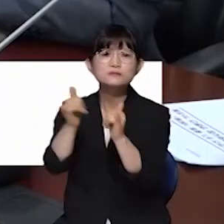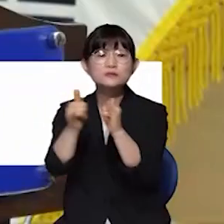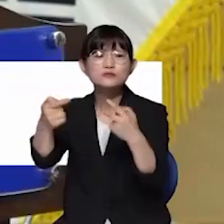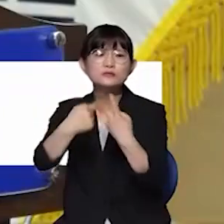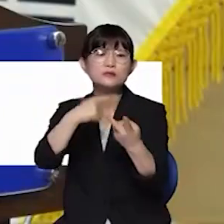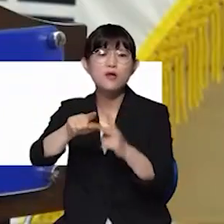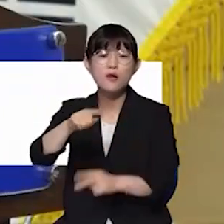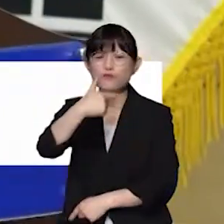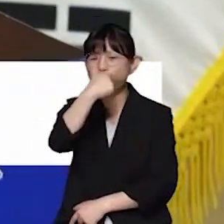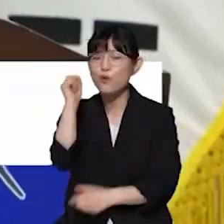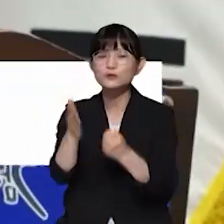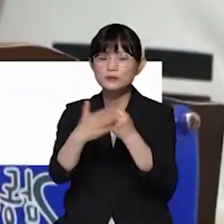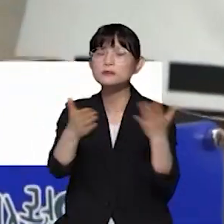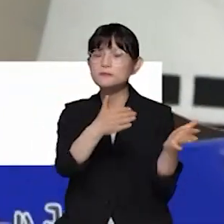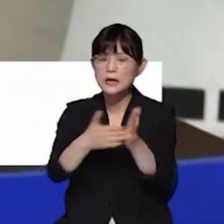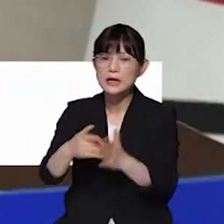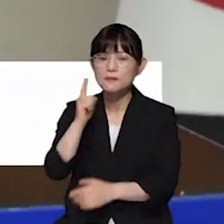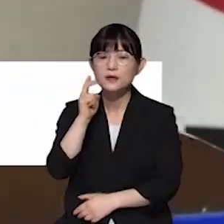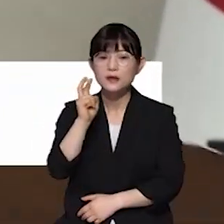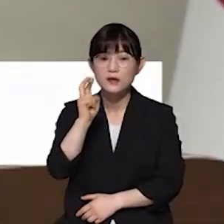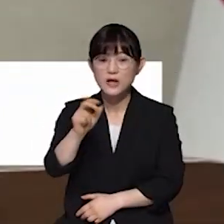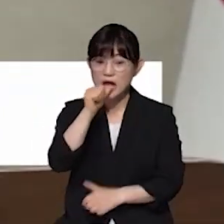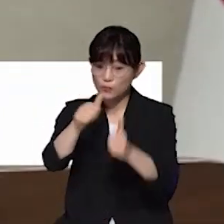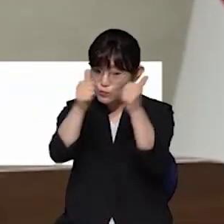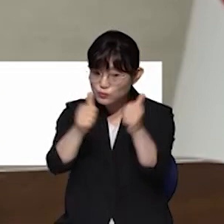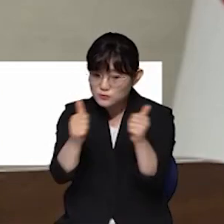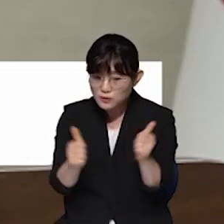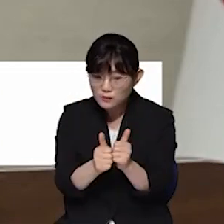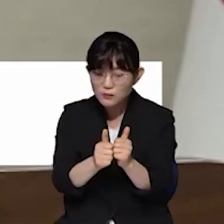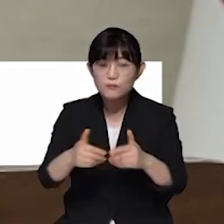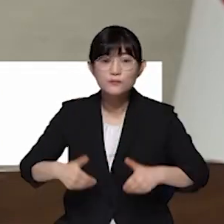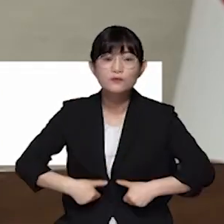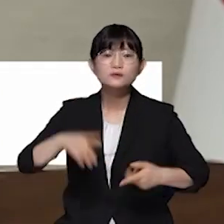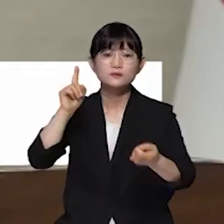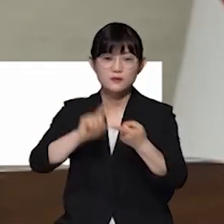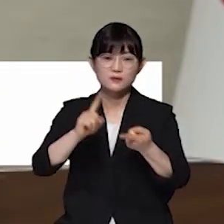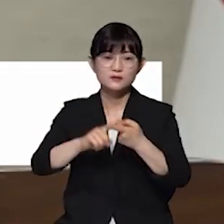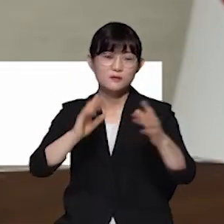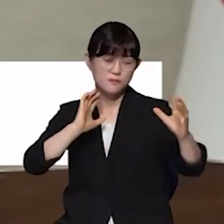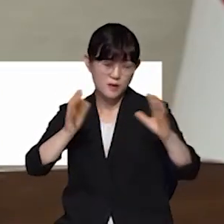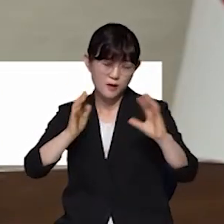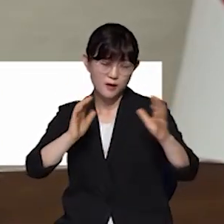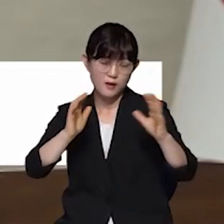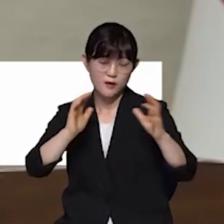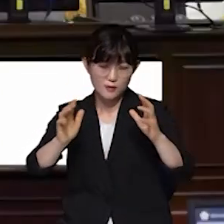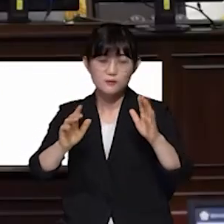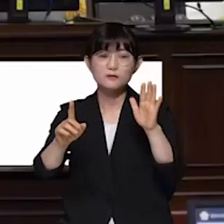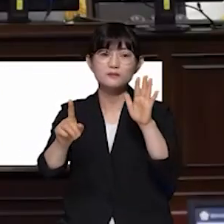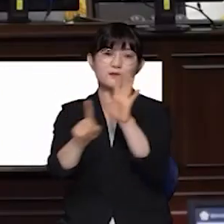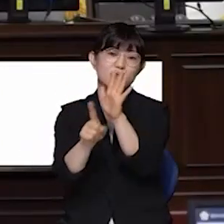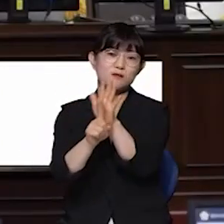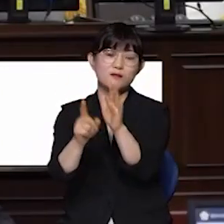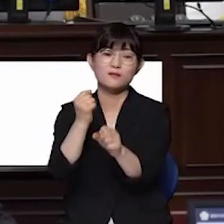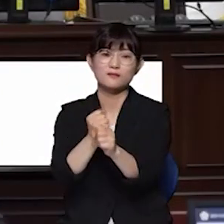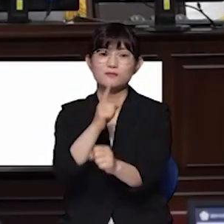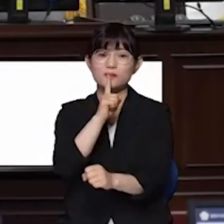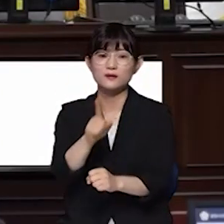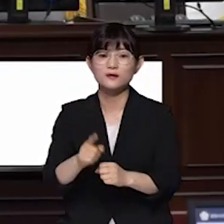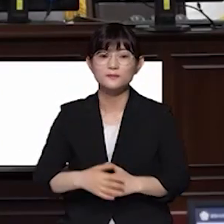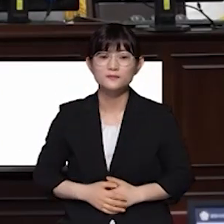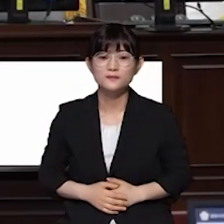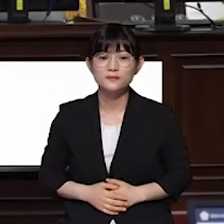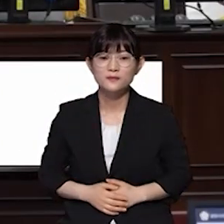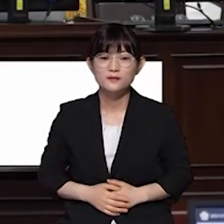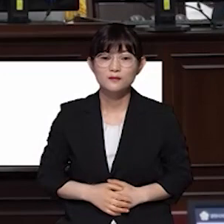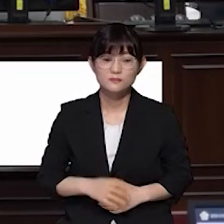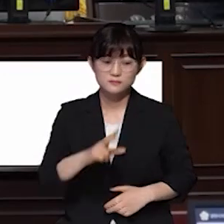이해부적으로 기인한 일이라며 철동상 건립이 왜 광양에 필요한 것인지 토론회나 포럼을 통해 홍보하겠다고 밝혔습니다. 이에